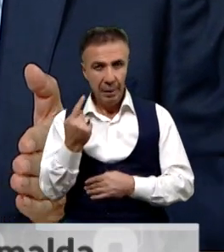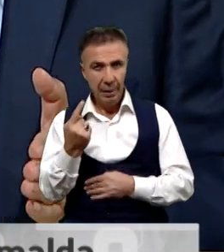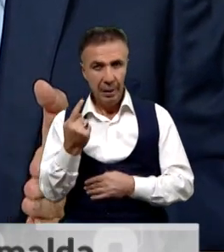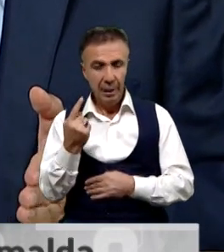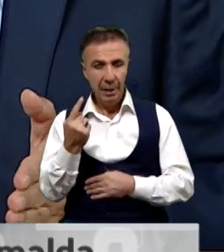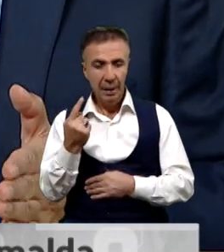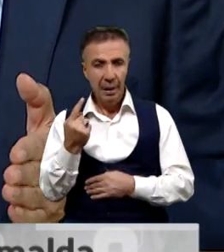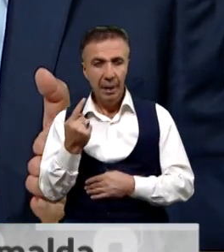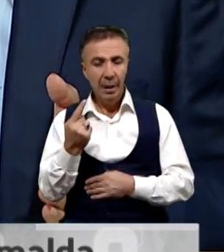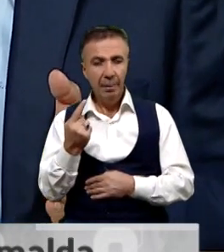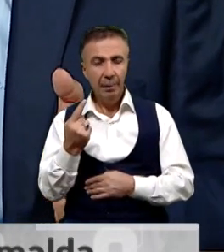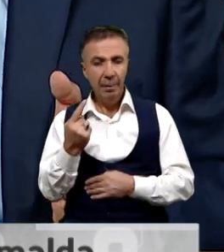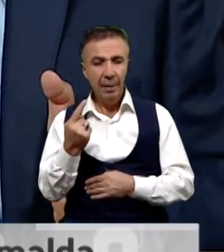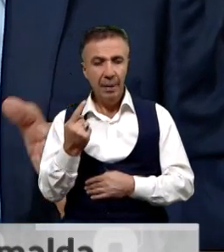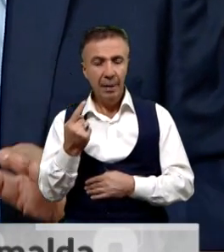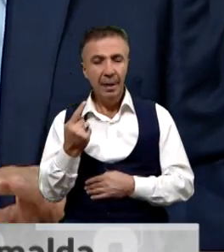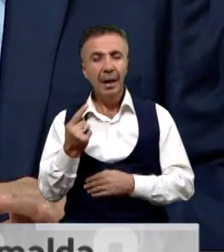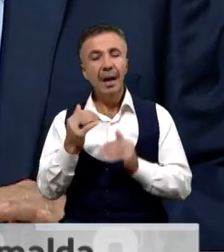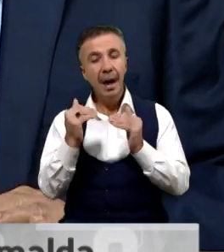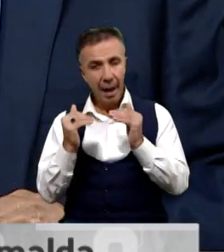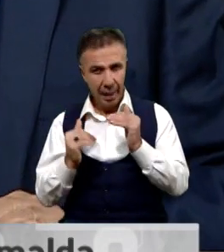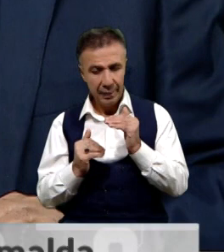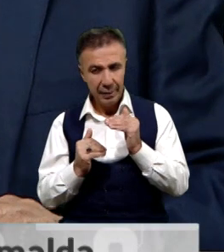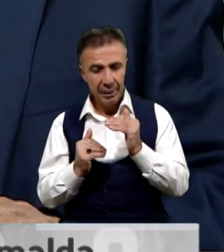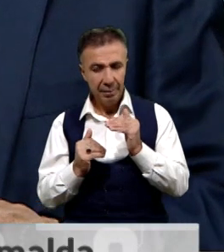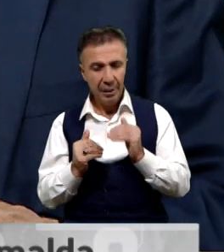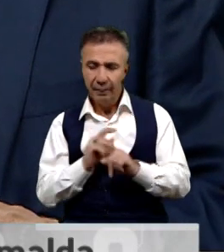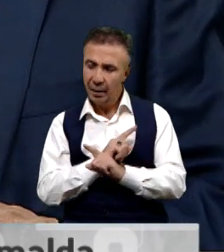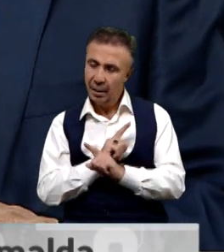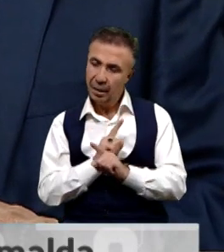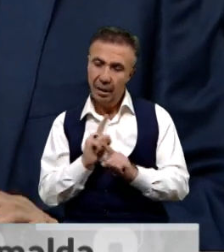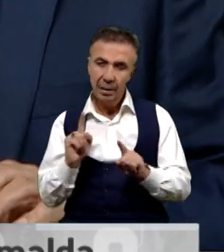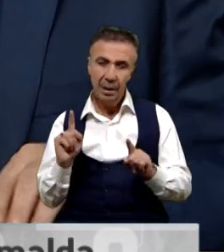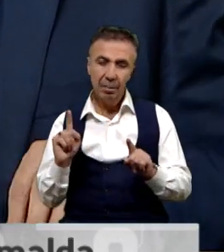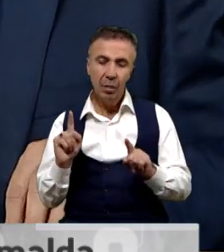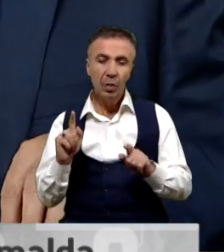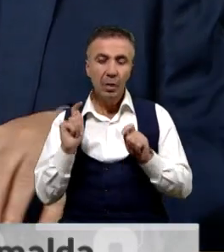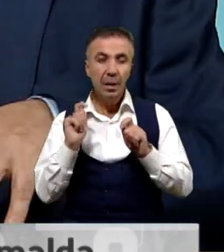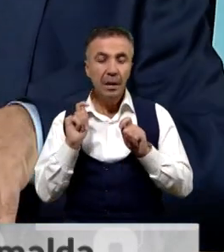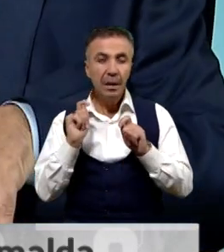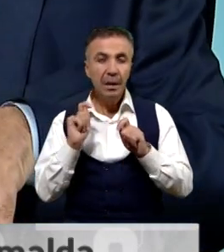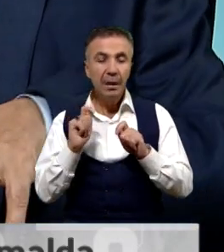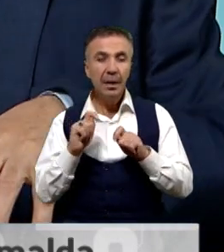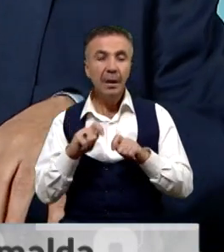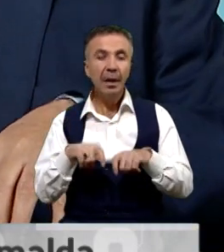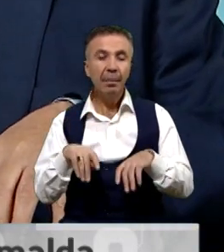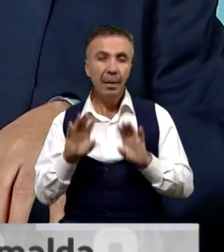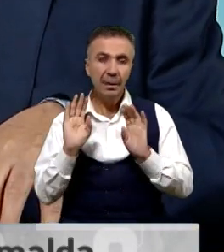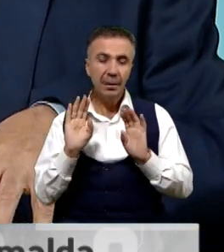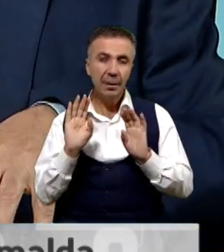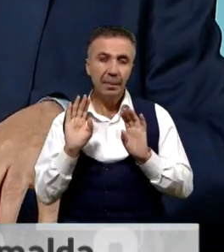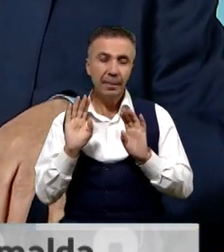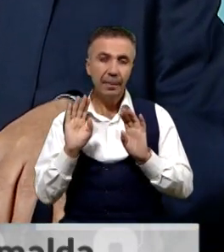üçte birine tekabül ediyor veya ondan daha azsa bir defa kesinlikle bunu yerine getirmeleri tarafların